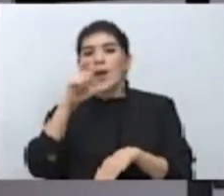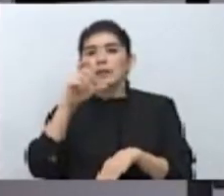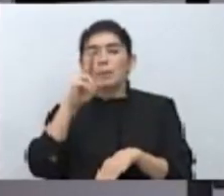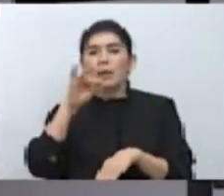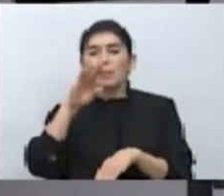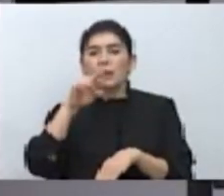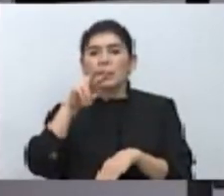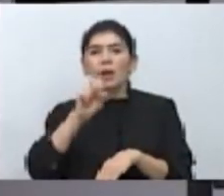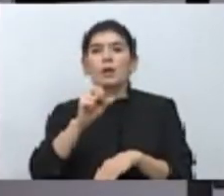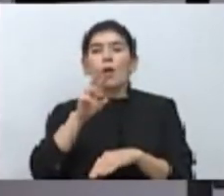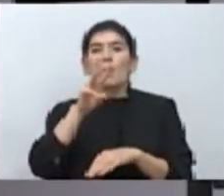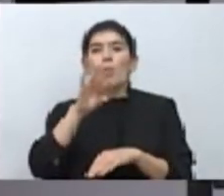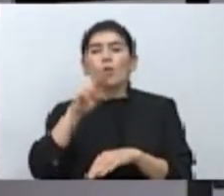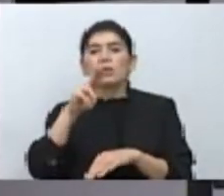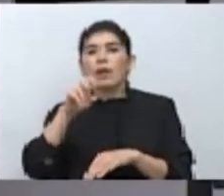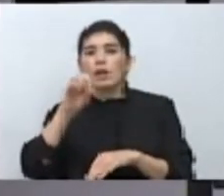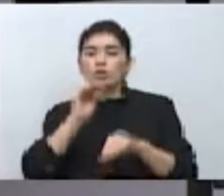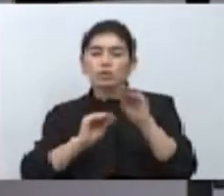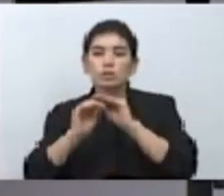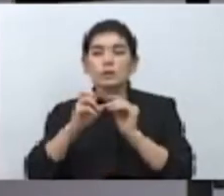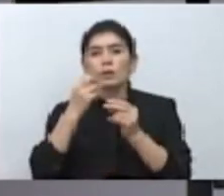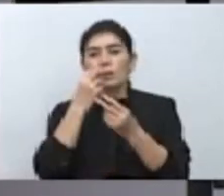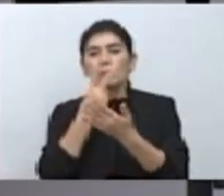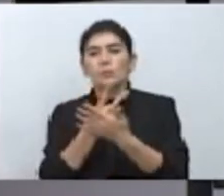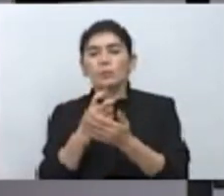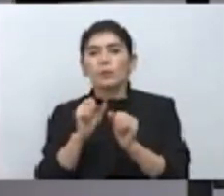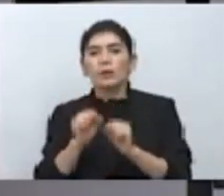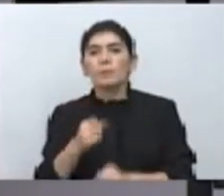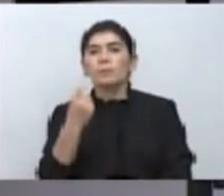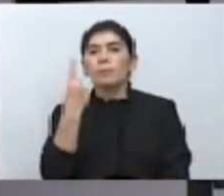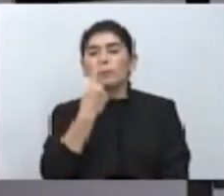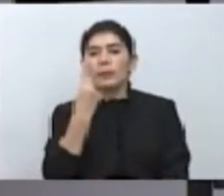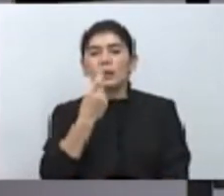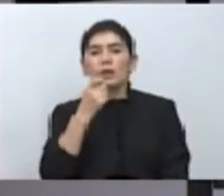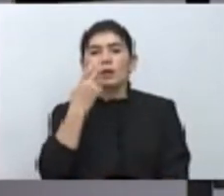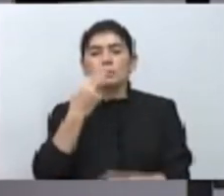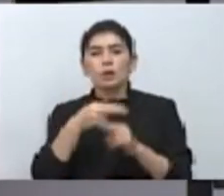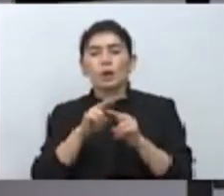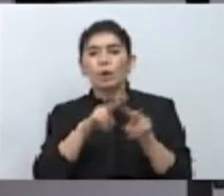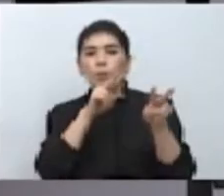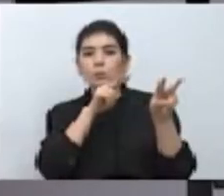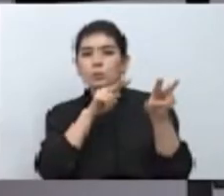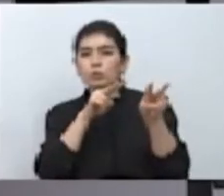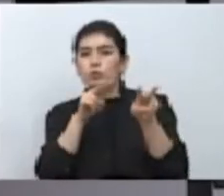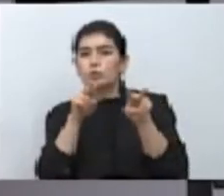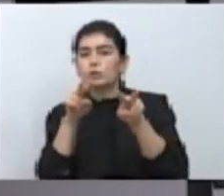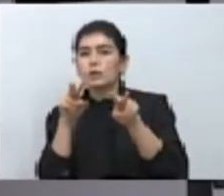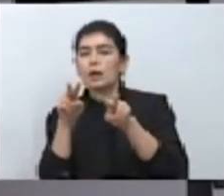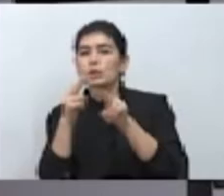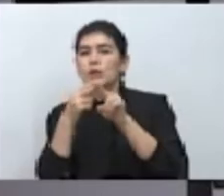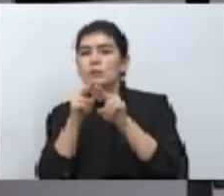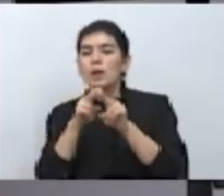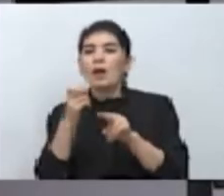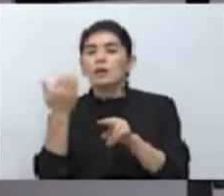eksperimental va modellashtirish metodlarini ko'rib chiqamiz. Birinchi metodimiz bu kuzatish metodi. Kuzatish metodi bu